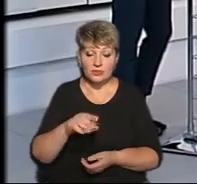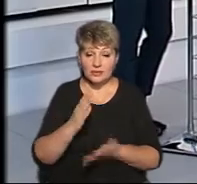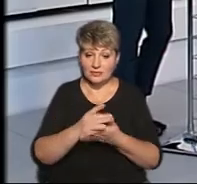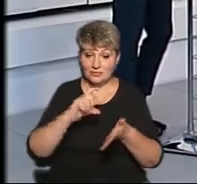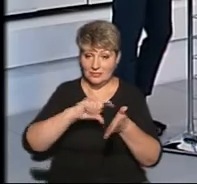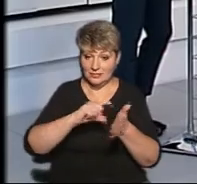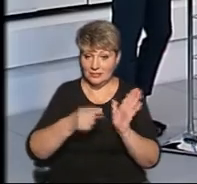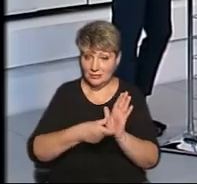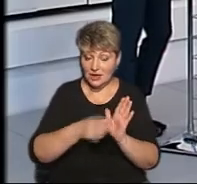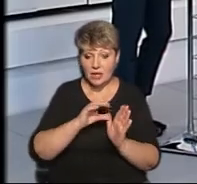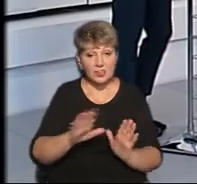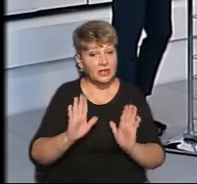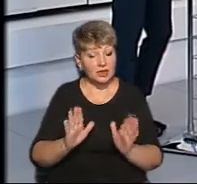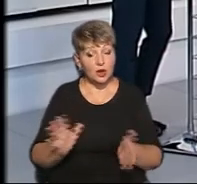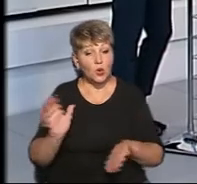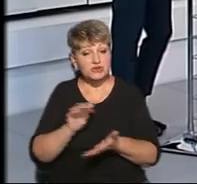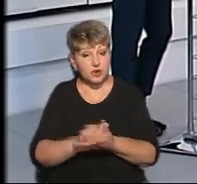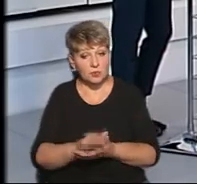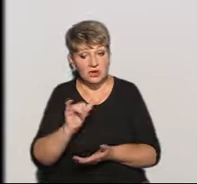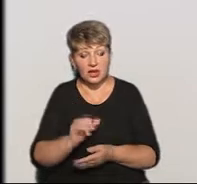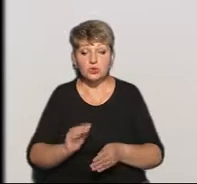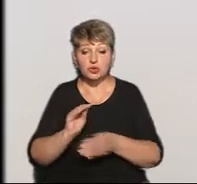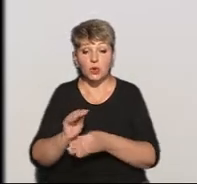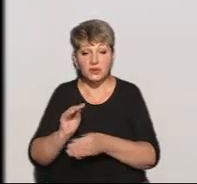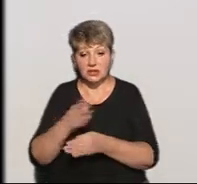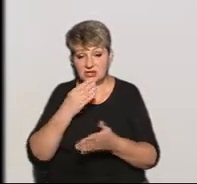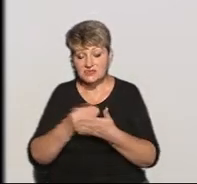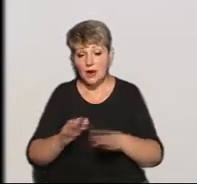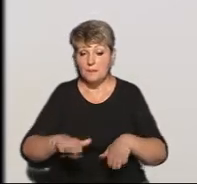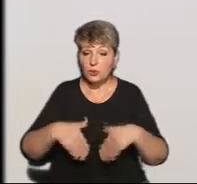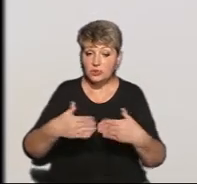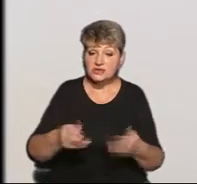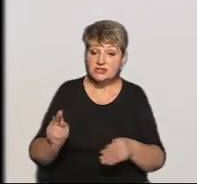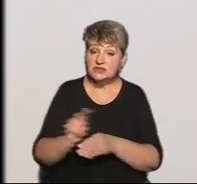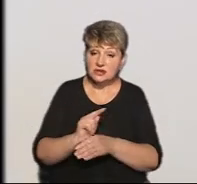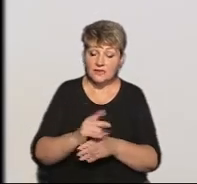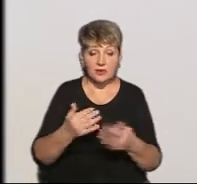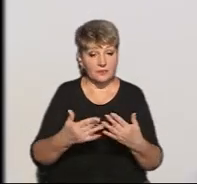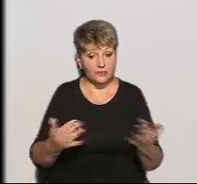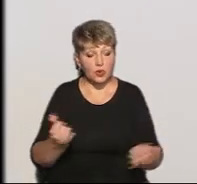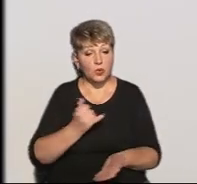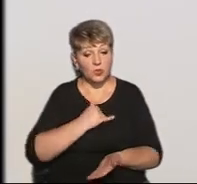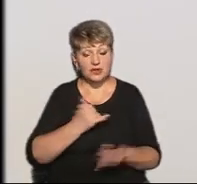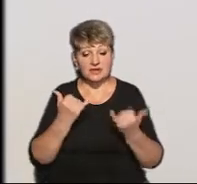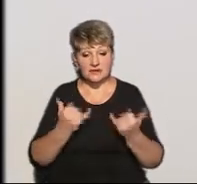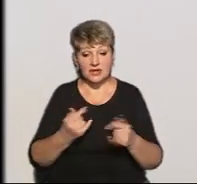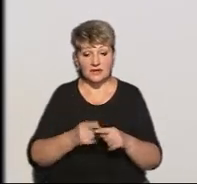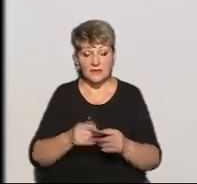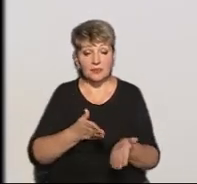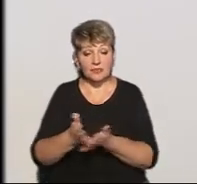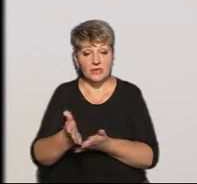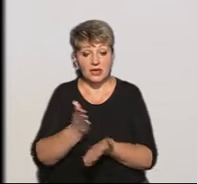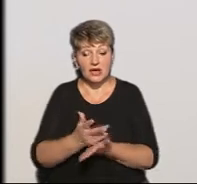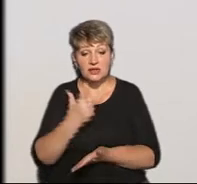і не тільки ознайомитись з нею, але й додати свої пропозиції, зауваження і так далі. В нас в даній стратегії